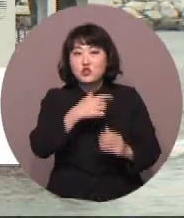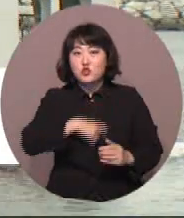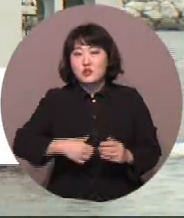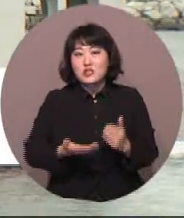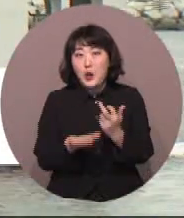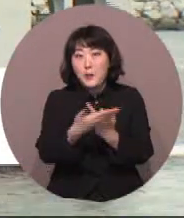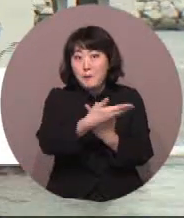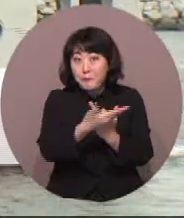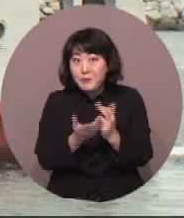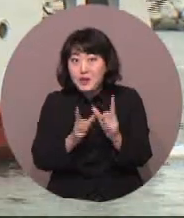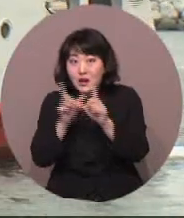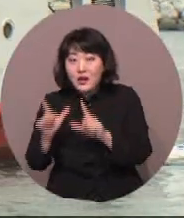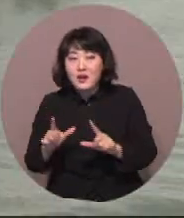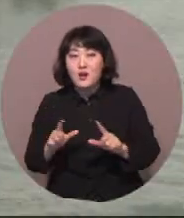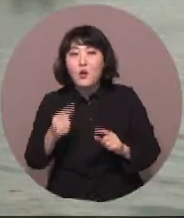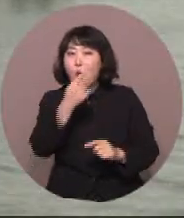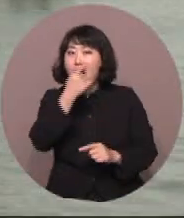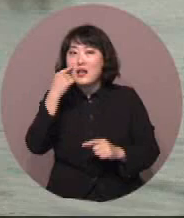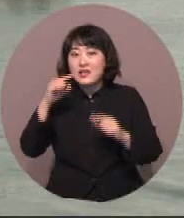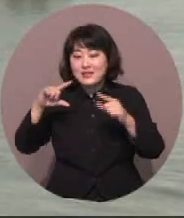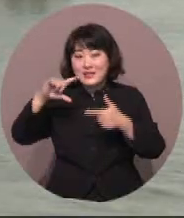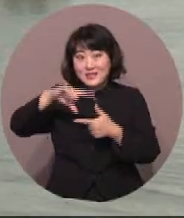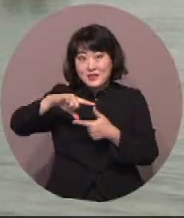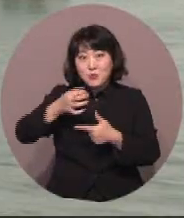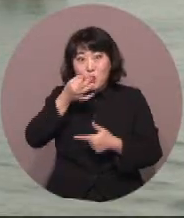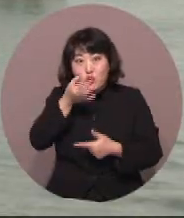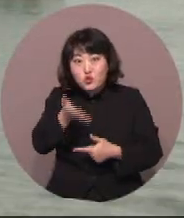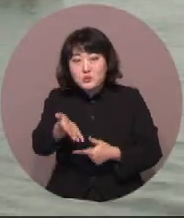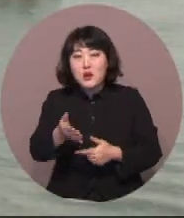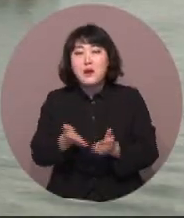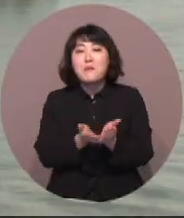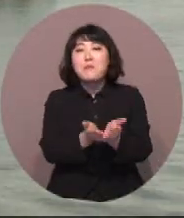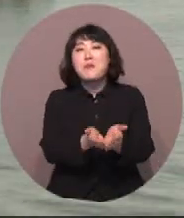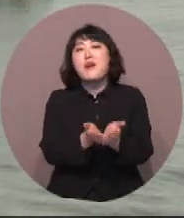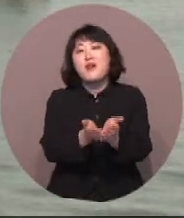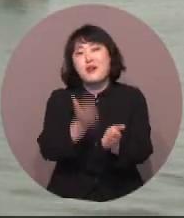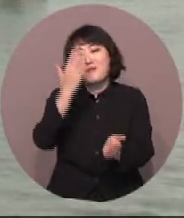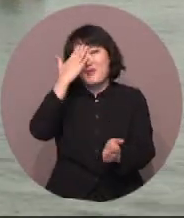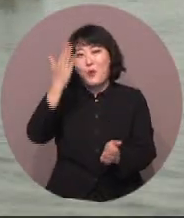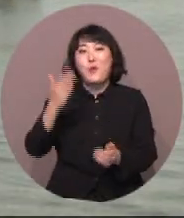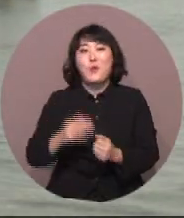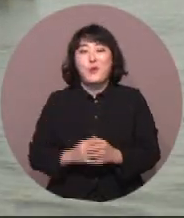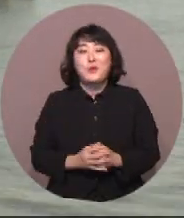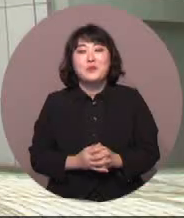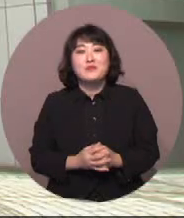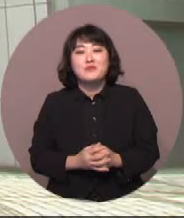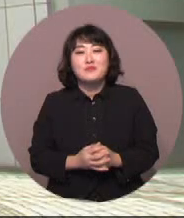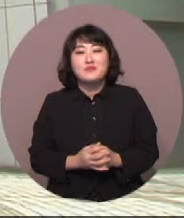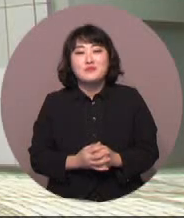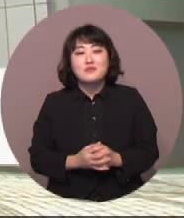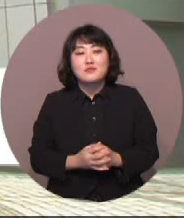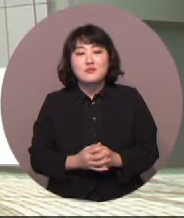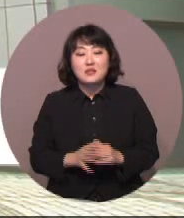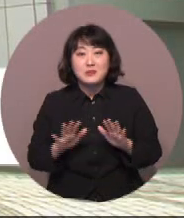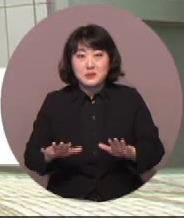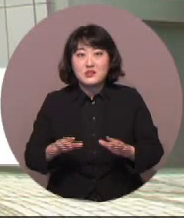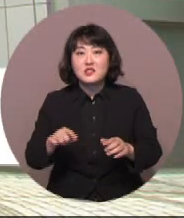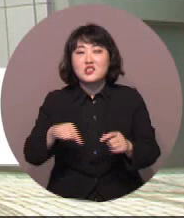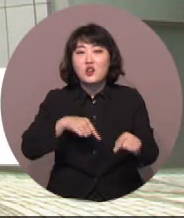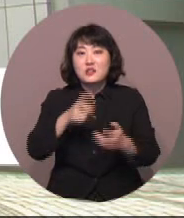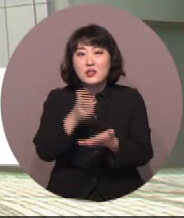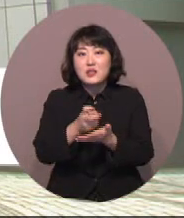청소년은 신분증만 제시하면 여객선과 도선을 무료로 탈 수 있습니다 충남도는 이번 정책으로